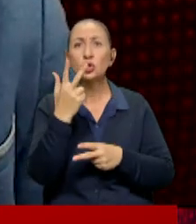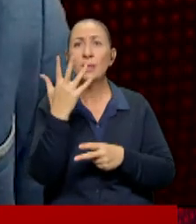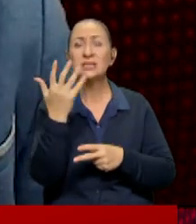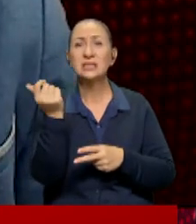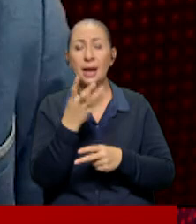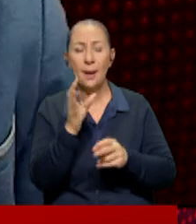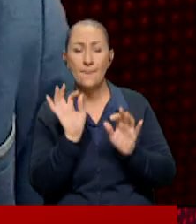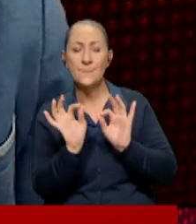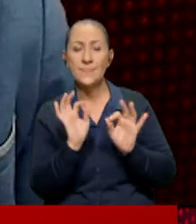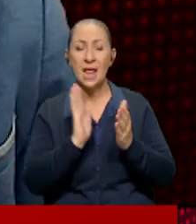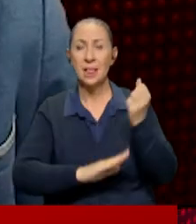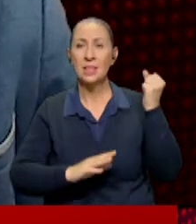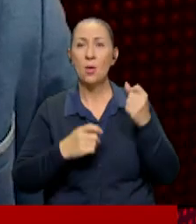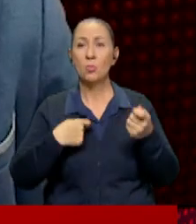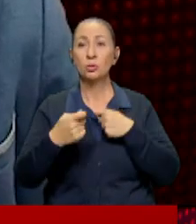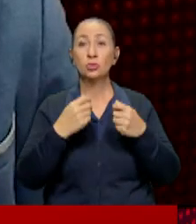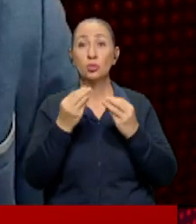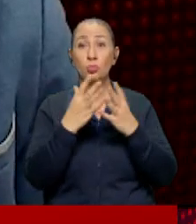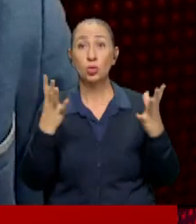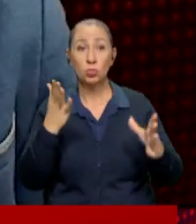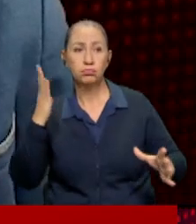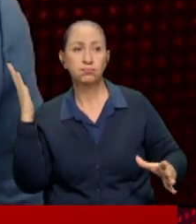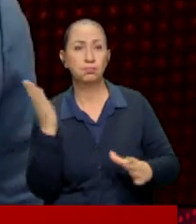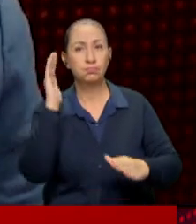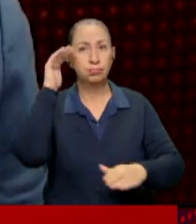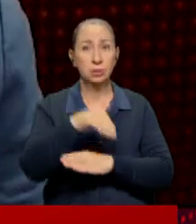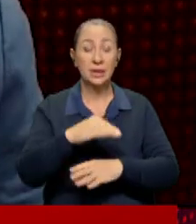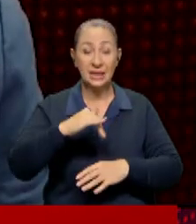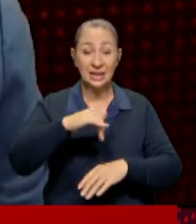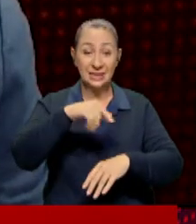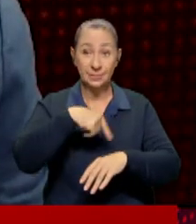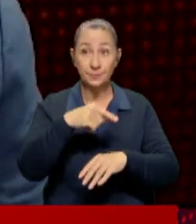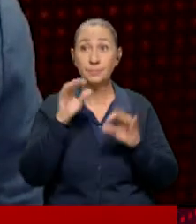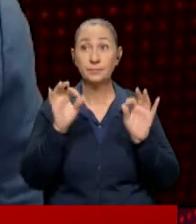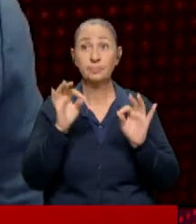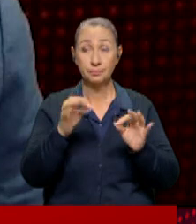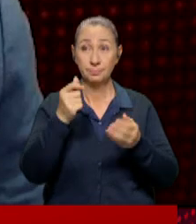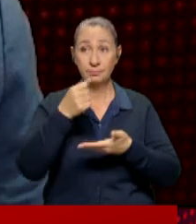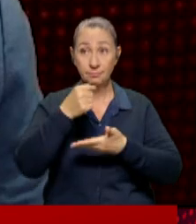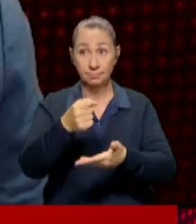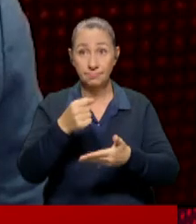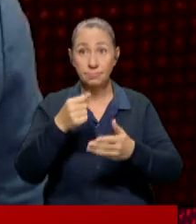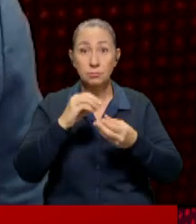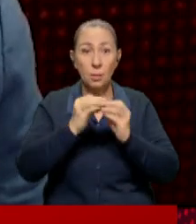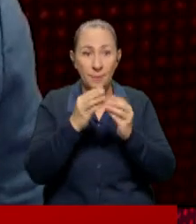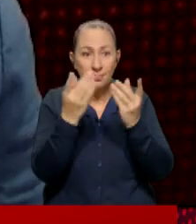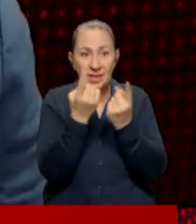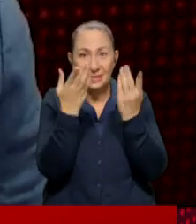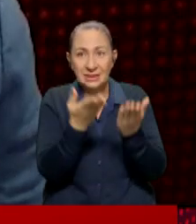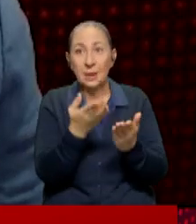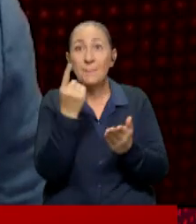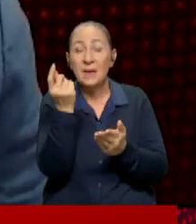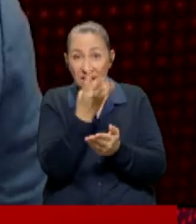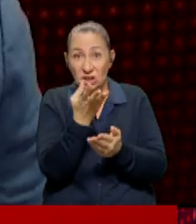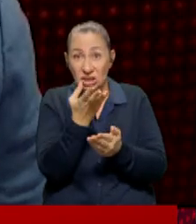tane manipülatörün elinde borsada çok büyük bir vurgun yaşanmış. Yakın dönemdeki önemli finansal skandallardan birisidir. Yani